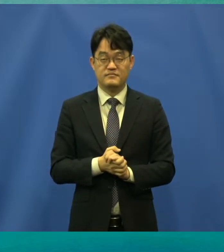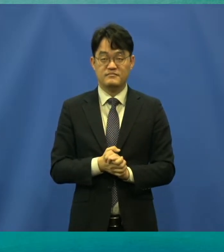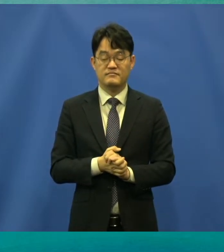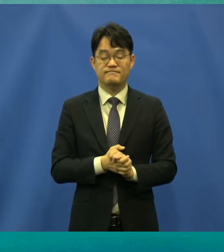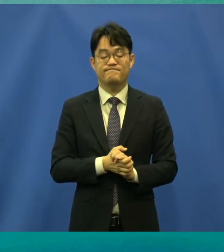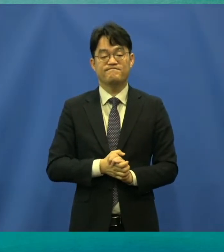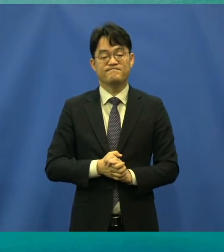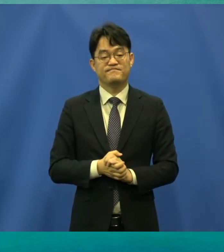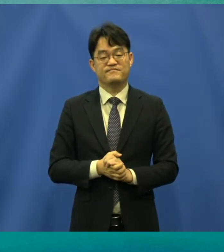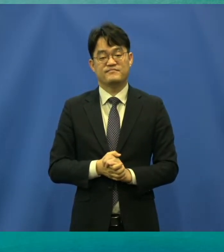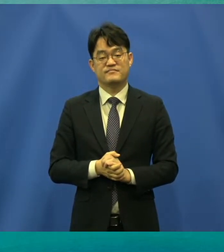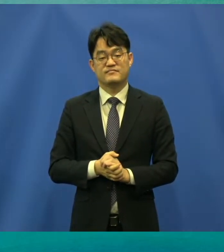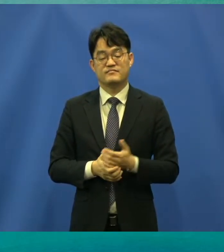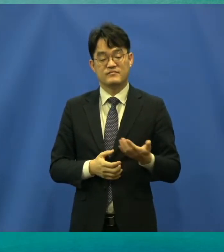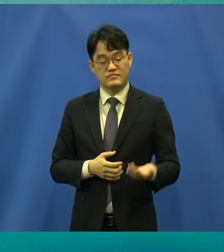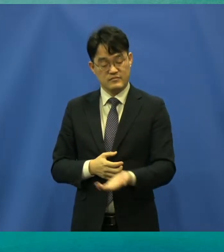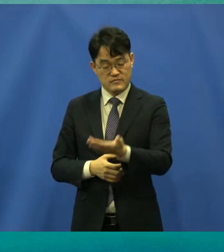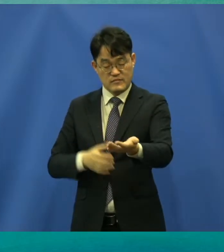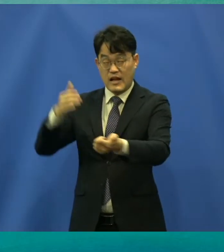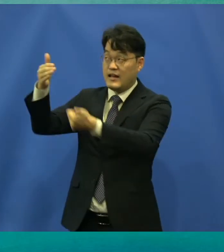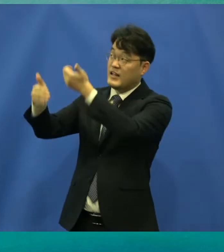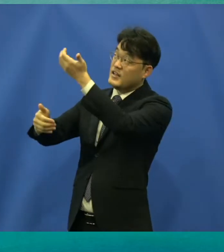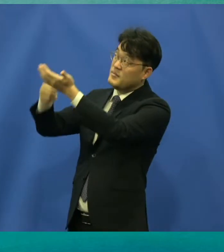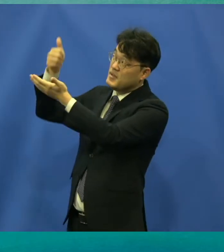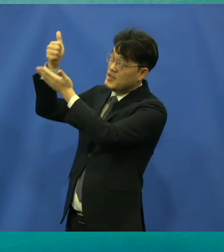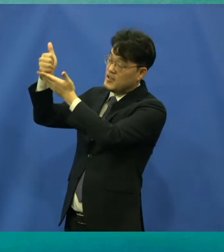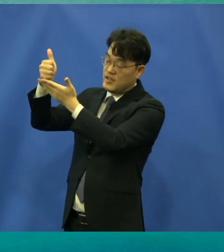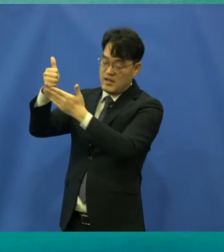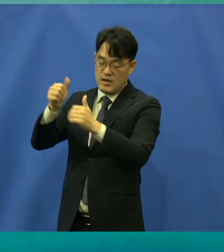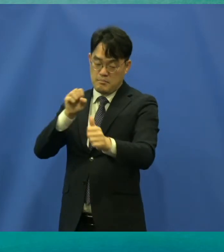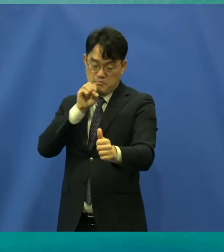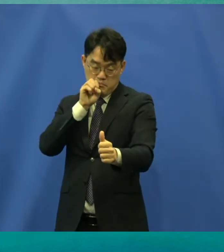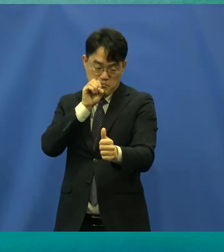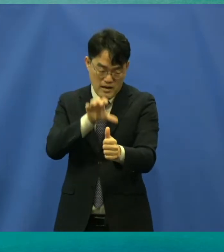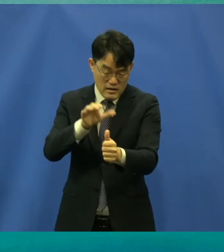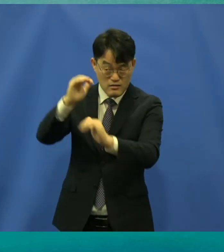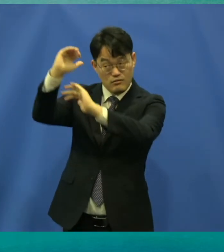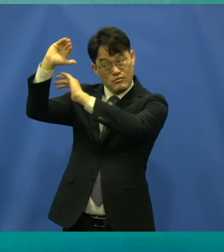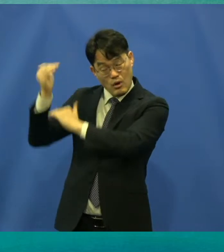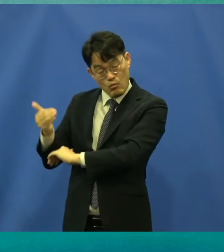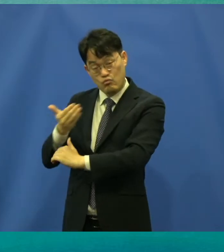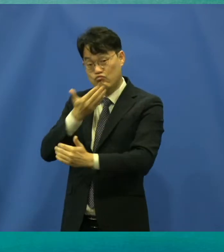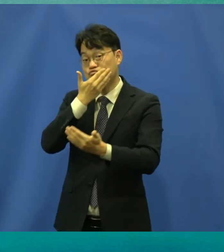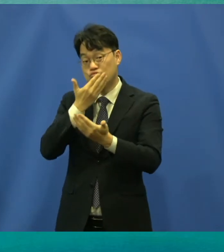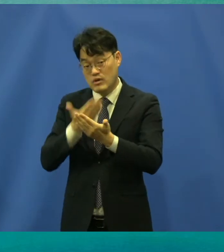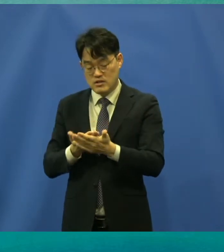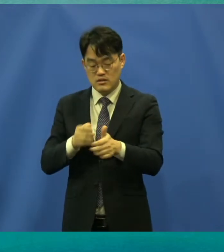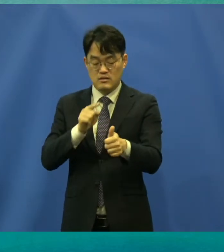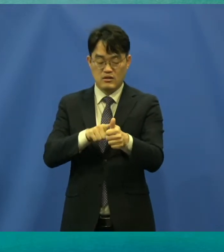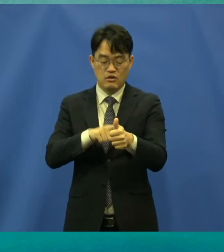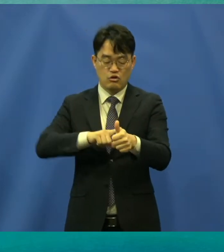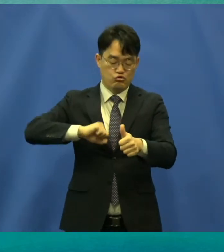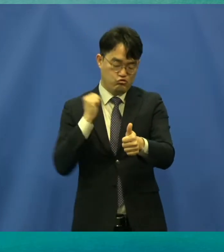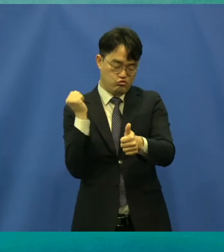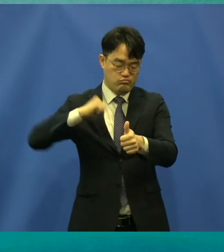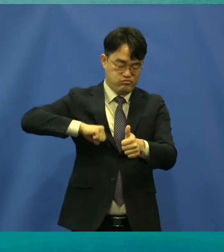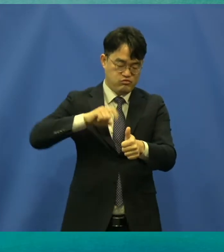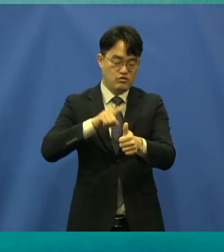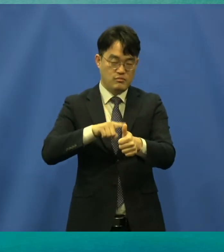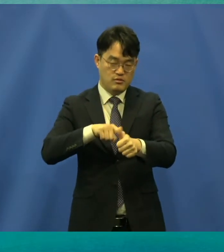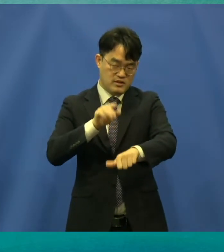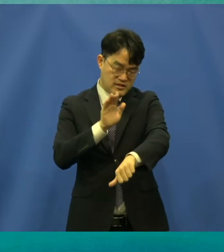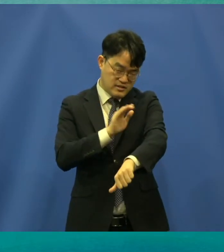거죠. 메신저는 메시지가 없으면 의미가 없는 것입니다. 자, 두 번째로